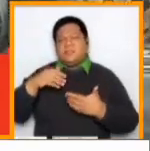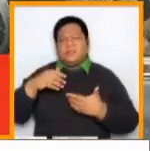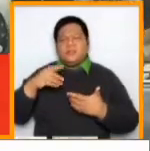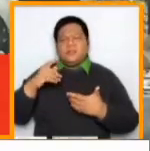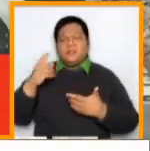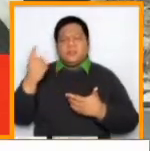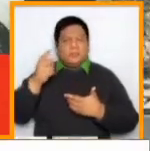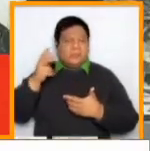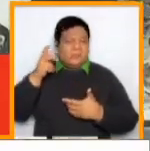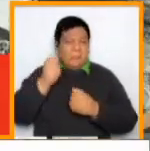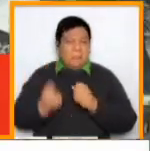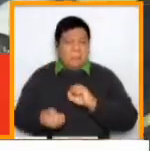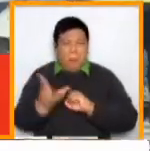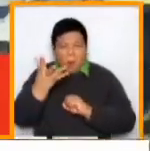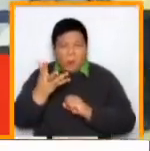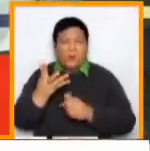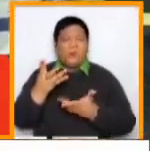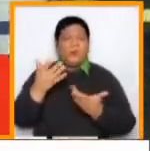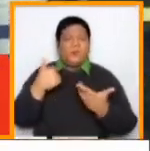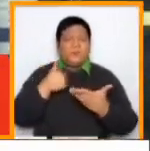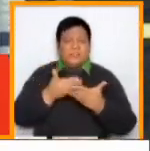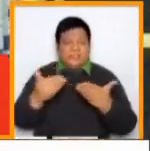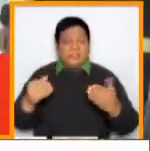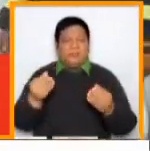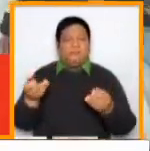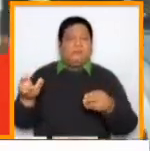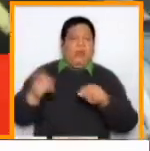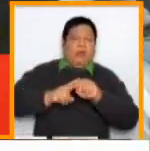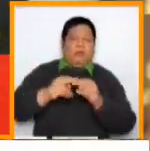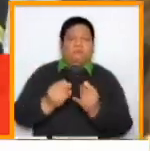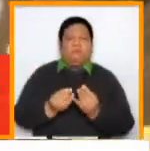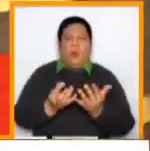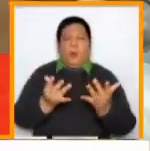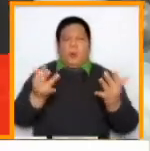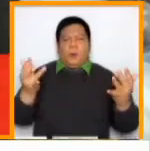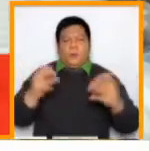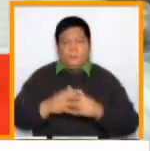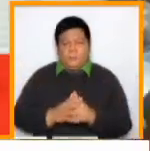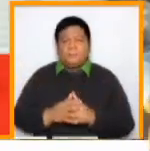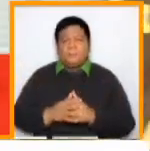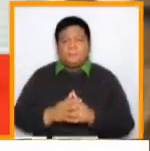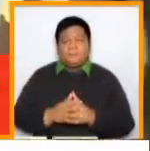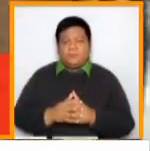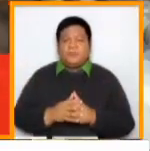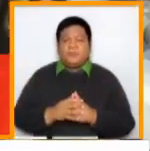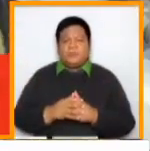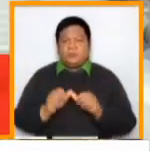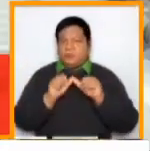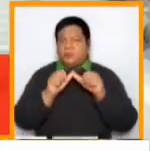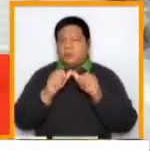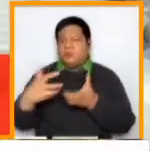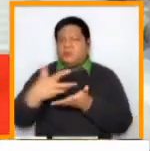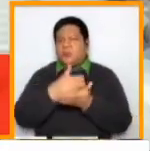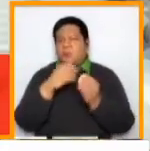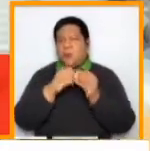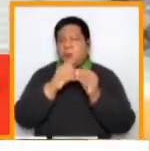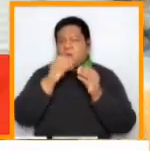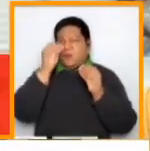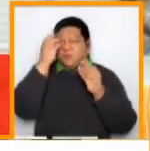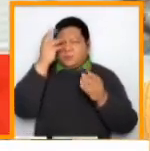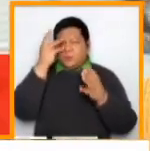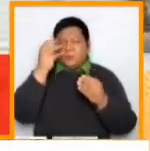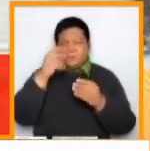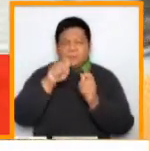pagputok yung mga residente sa paligid. Ivan, patuloy tayong kakalap ng mga karagdagang impormasyon tungkol dito. Sa